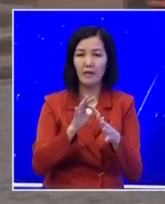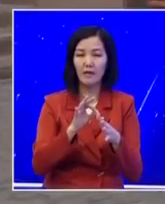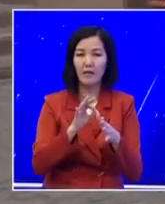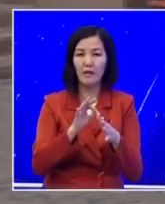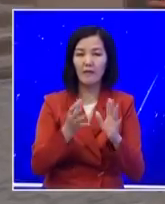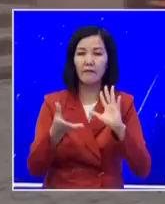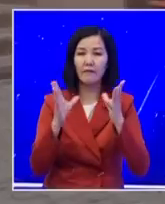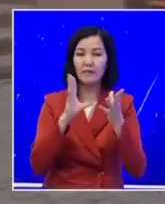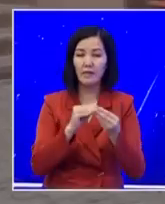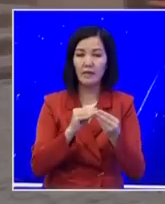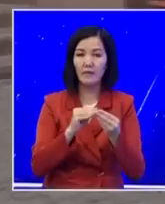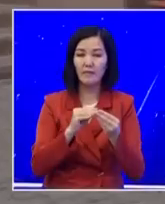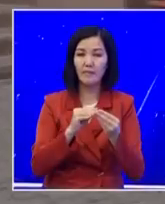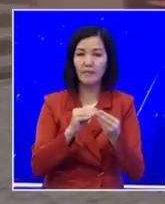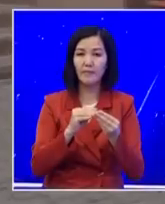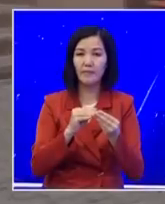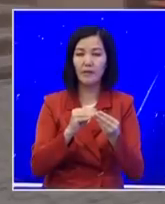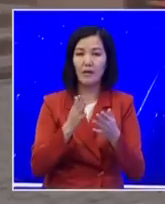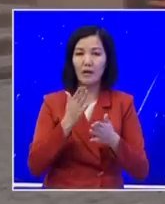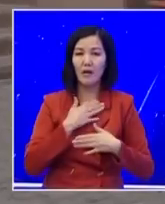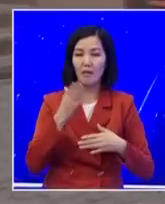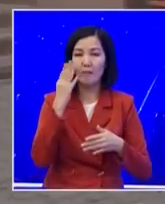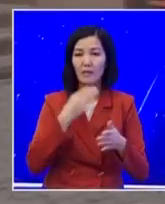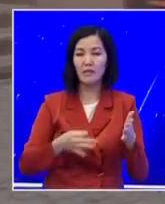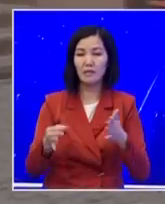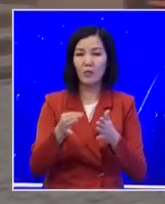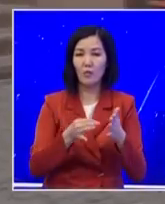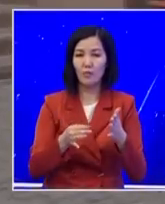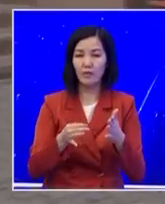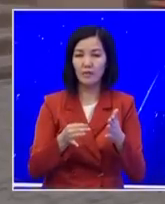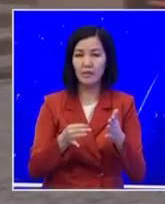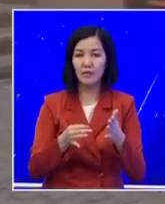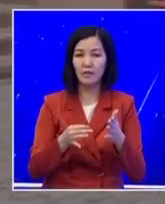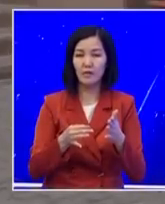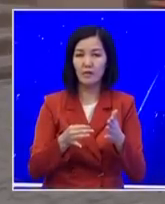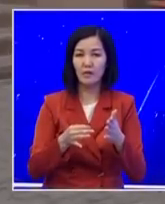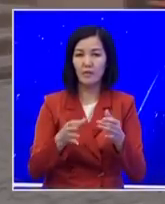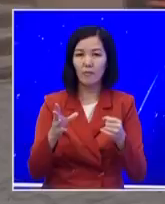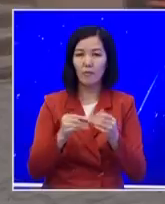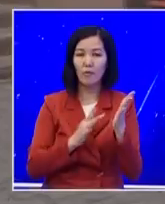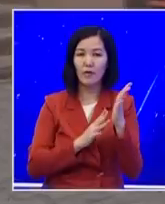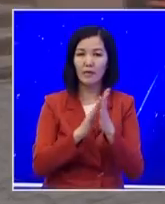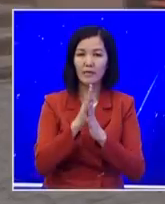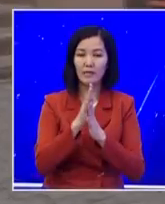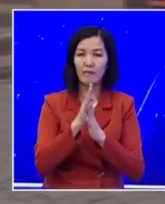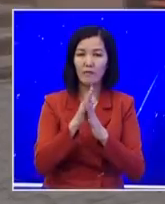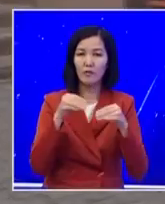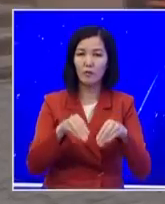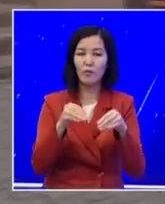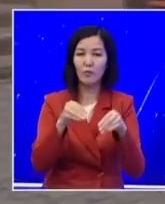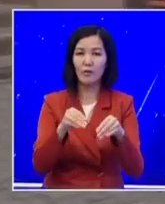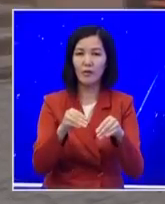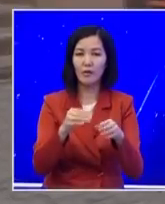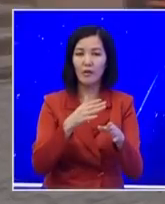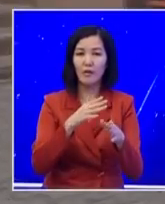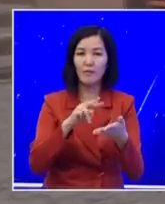В целом, если брать по нашей области, по растениеводству предусмотрено местном, а